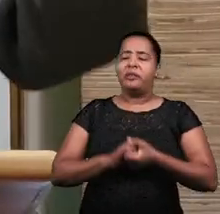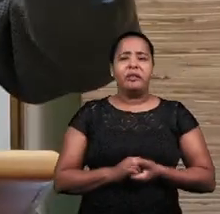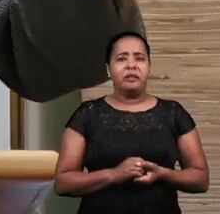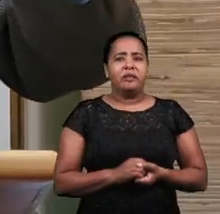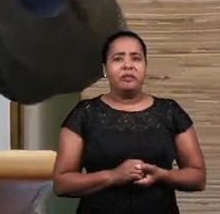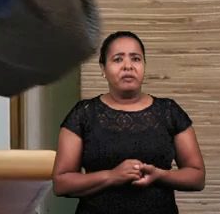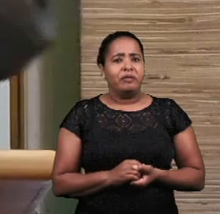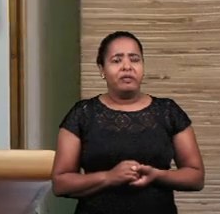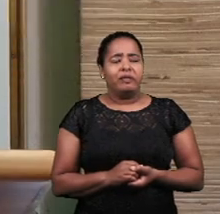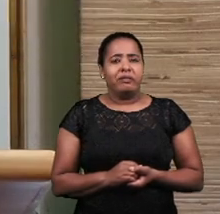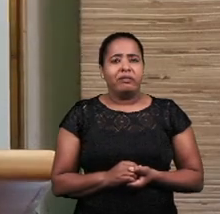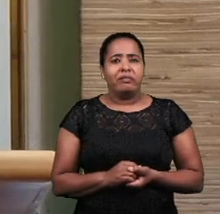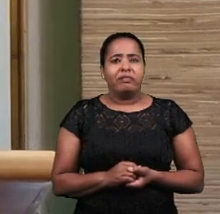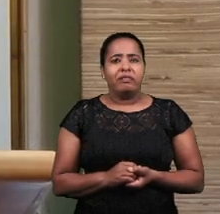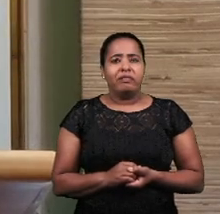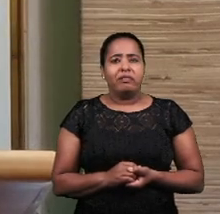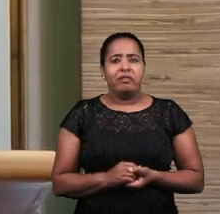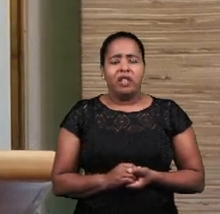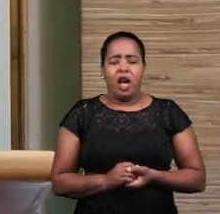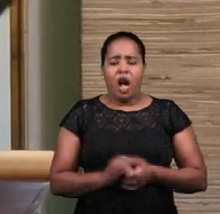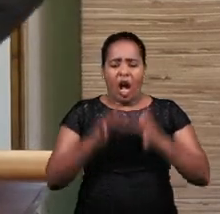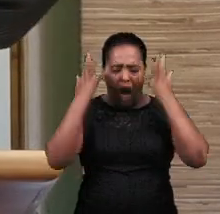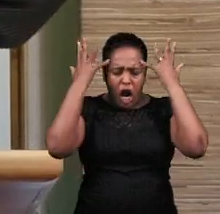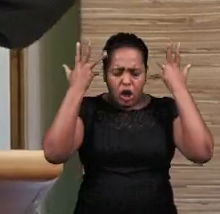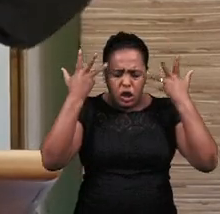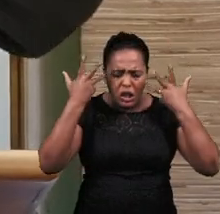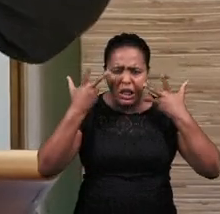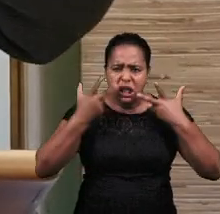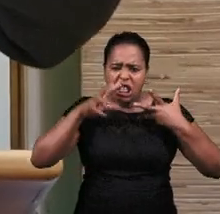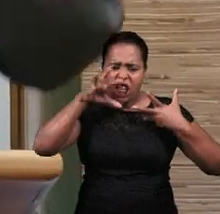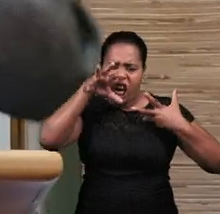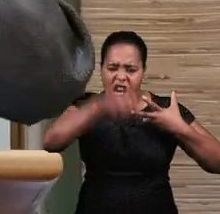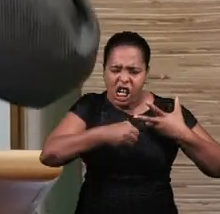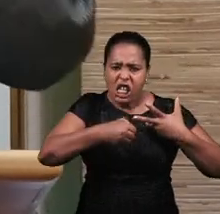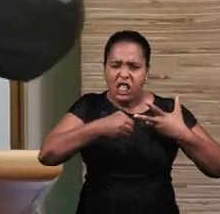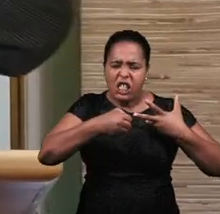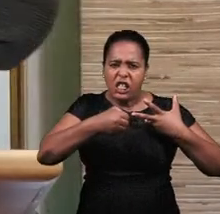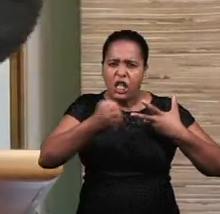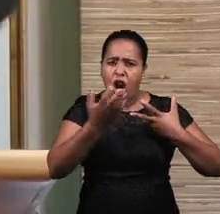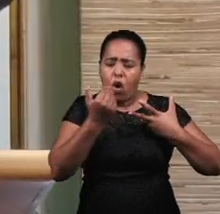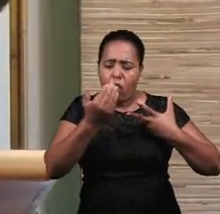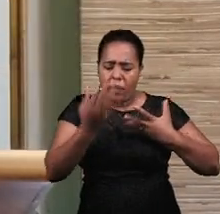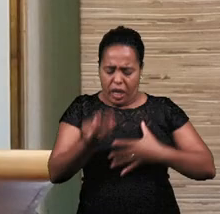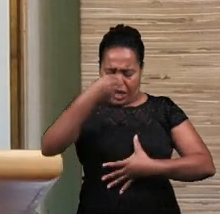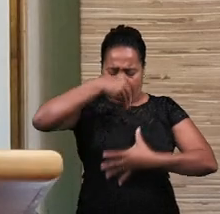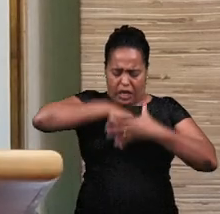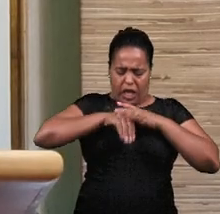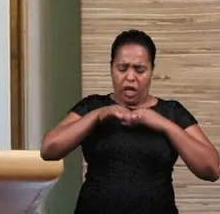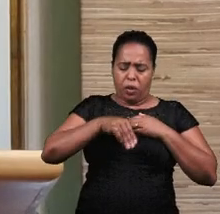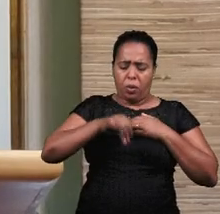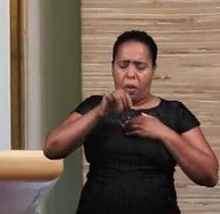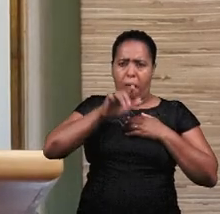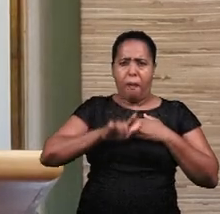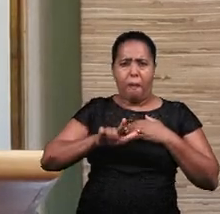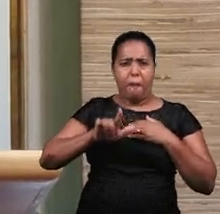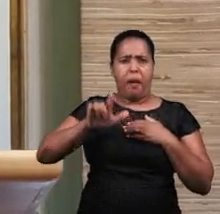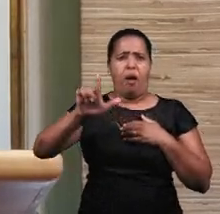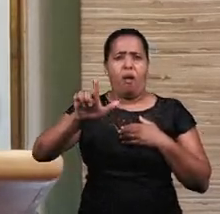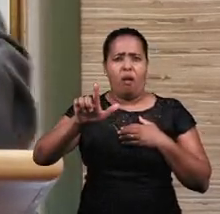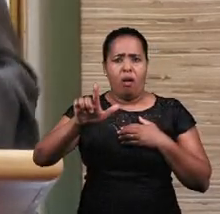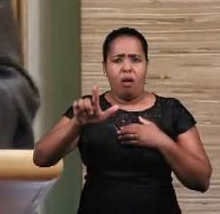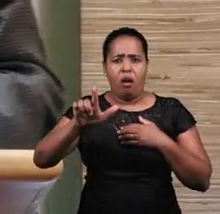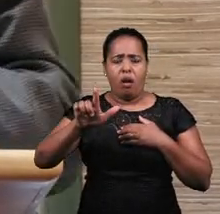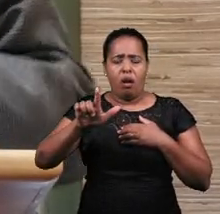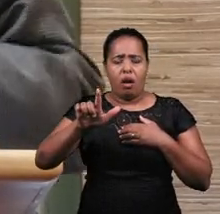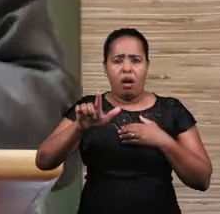de celui qui mange est sorti ce que se mange, et du fort est sorti le doux. Il